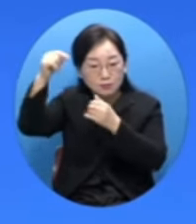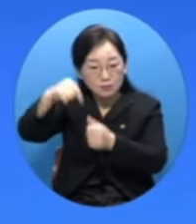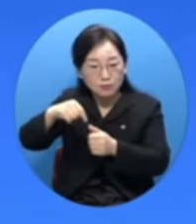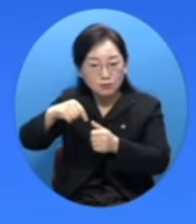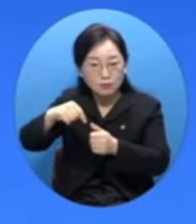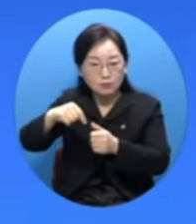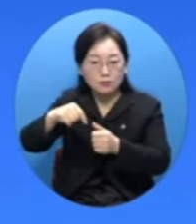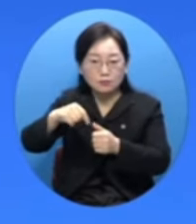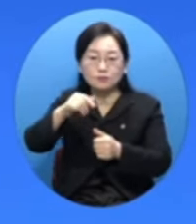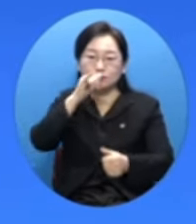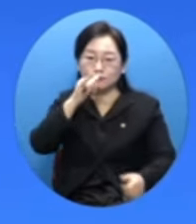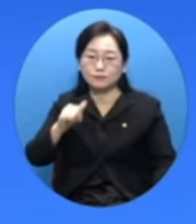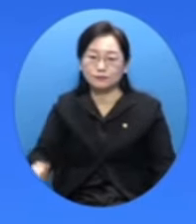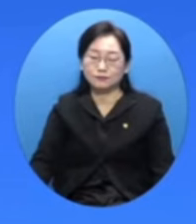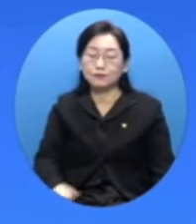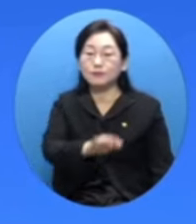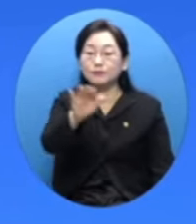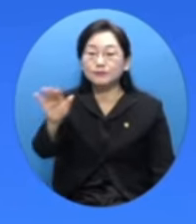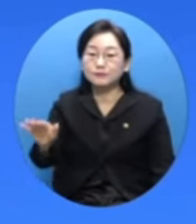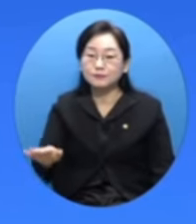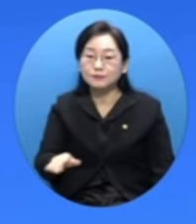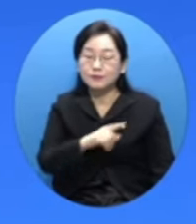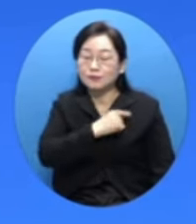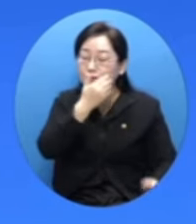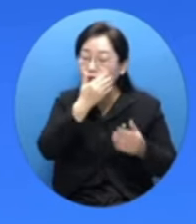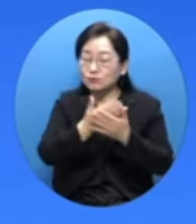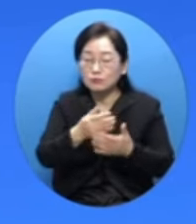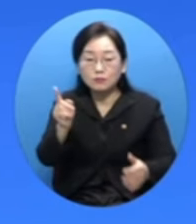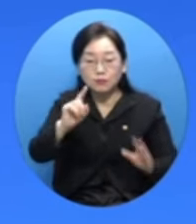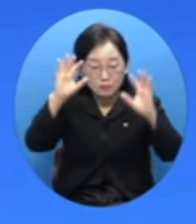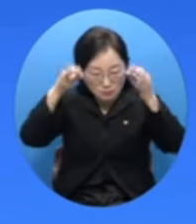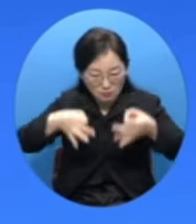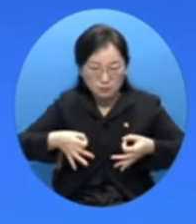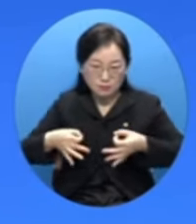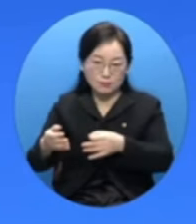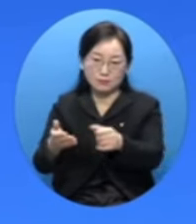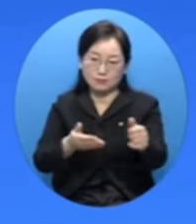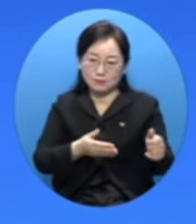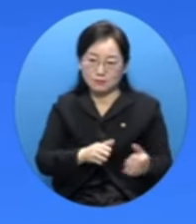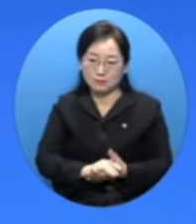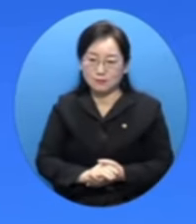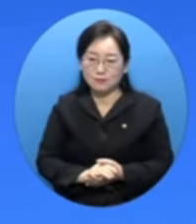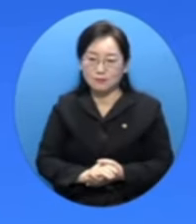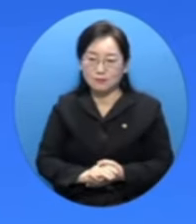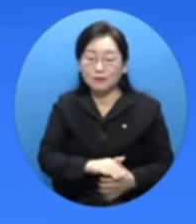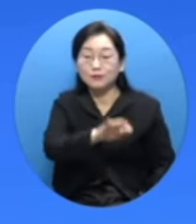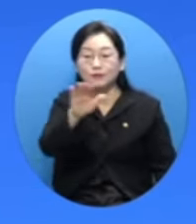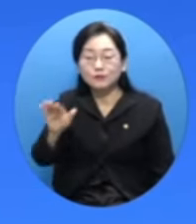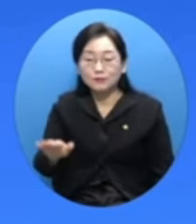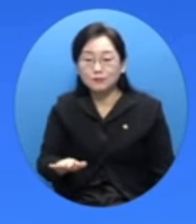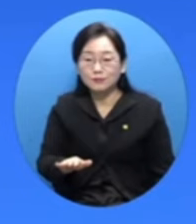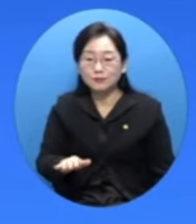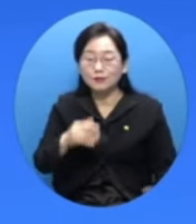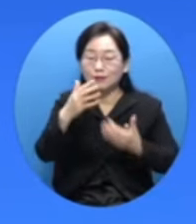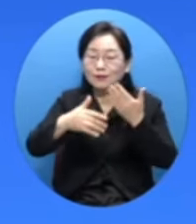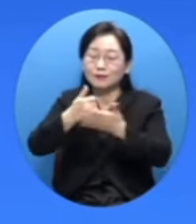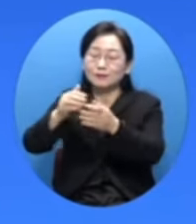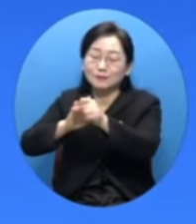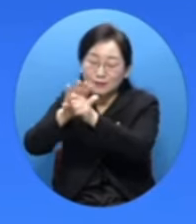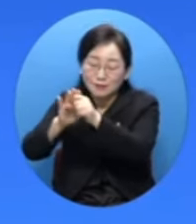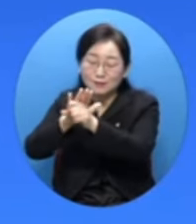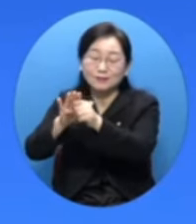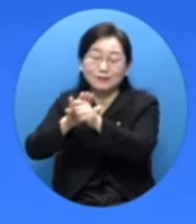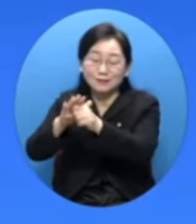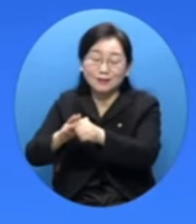것입니다. 우리가 가장 소중히 여긴 것이 무엇입니까? 우리가 하나님을 사랑한다 하면서도